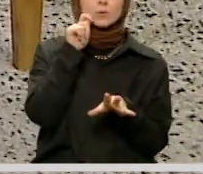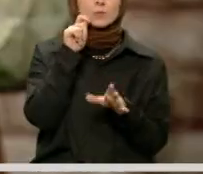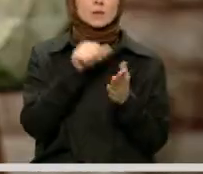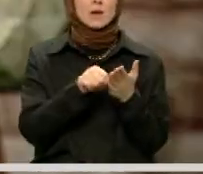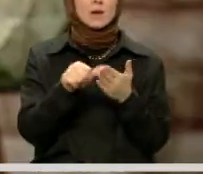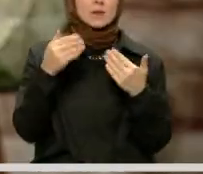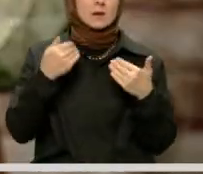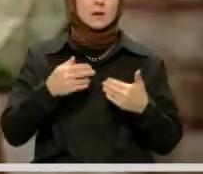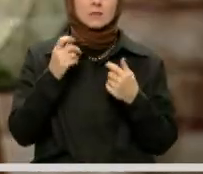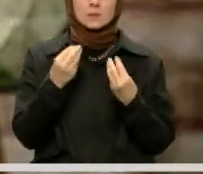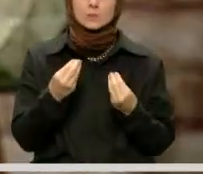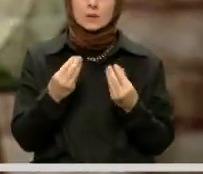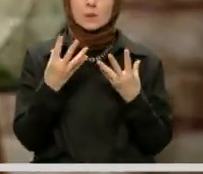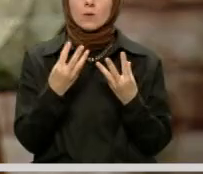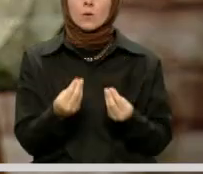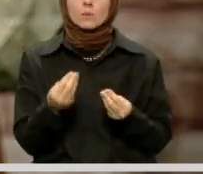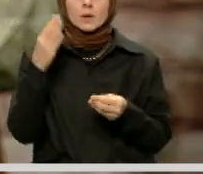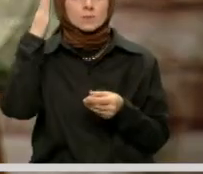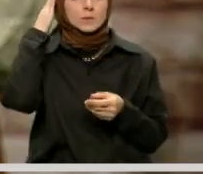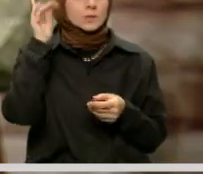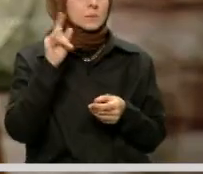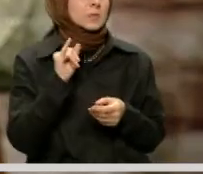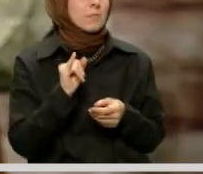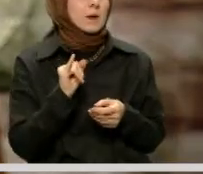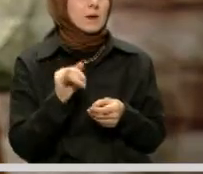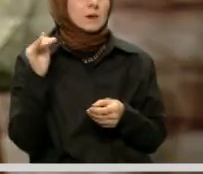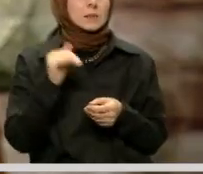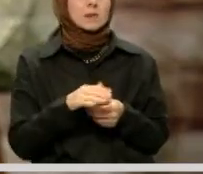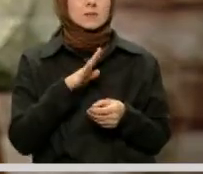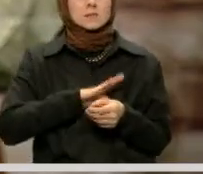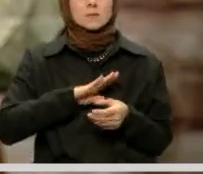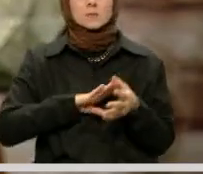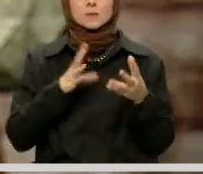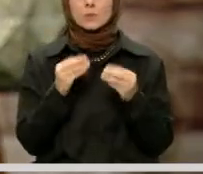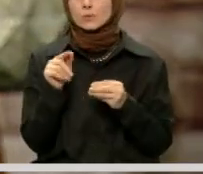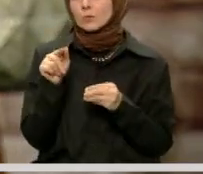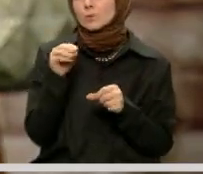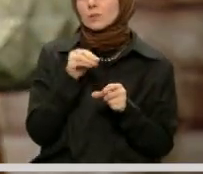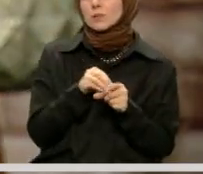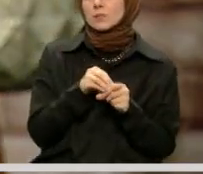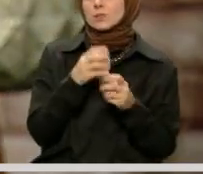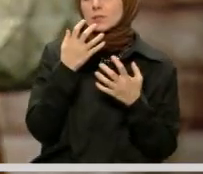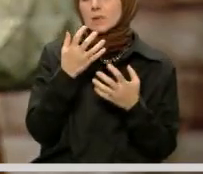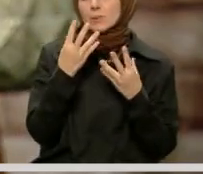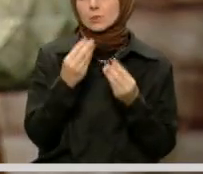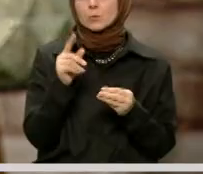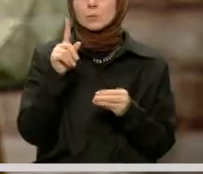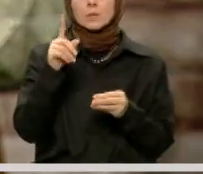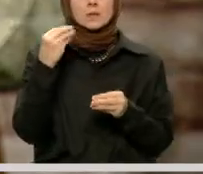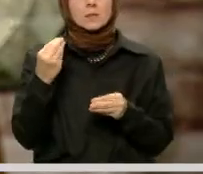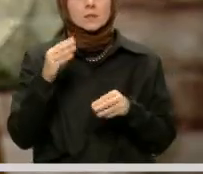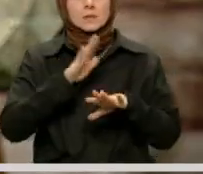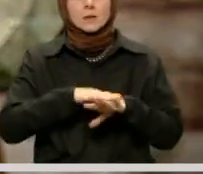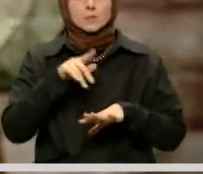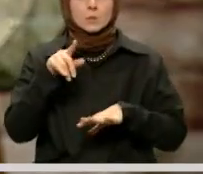Efendimiz. Başına bir bela, musibet, sıkıntı gelse sabreder, o onun için nimet olur. Bir iyilik yapsa o onun